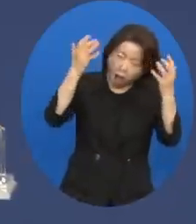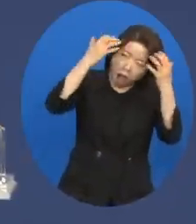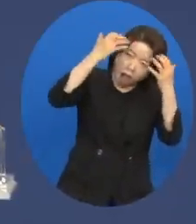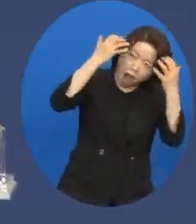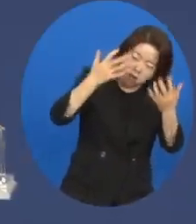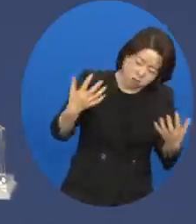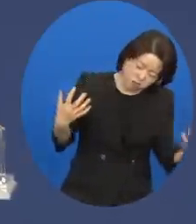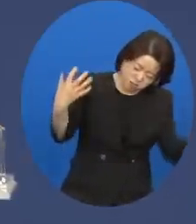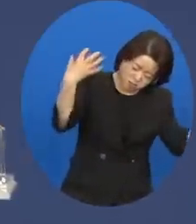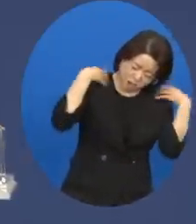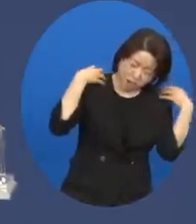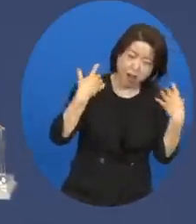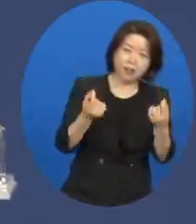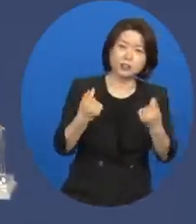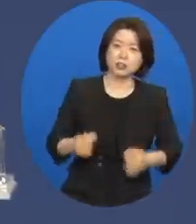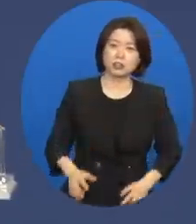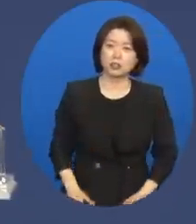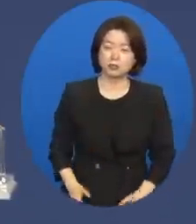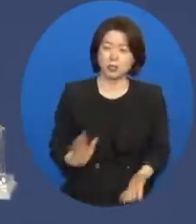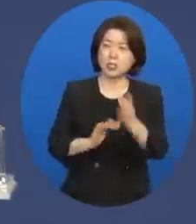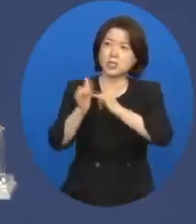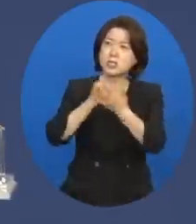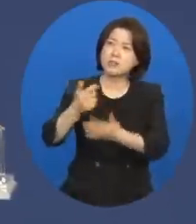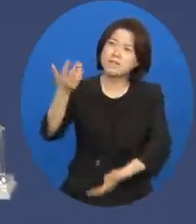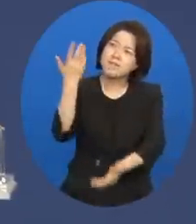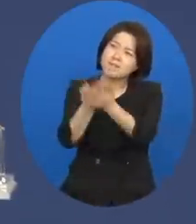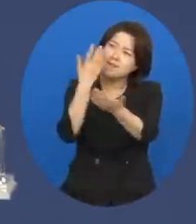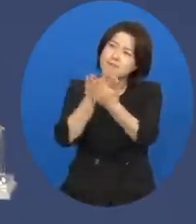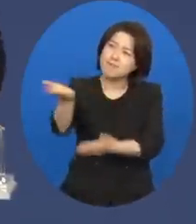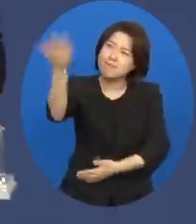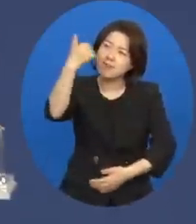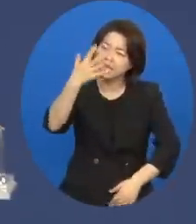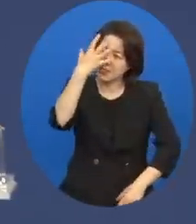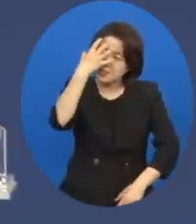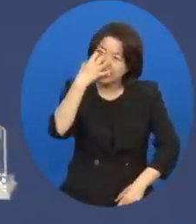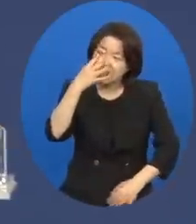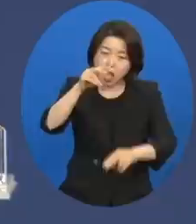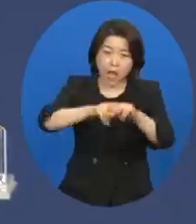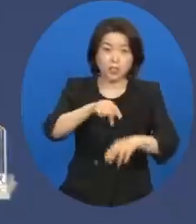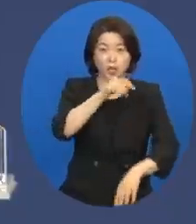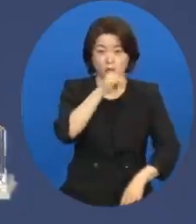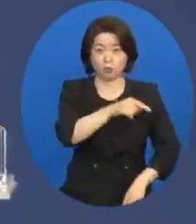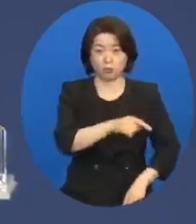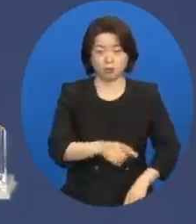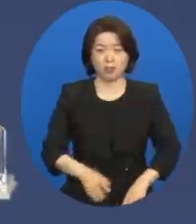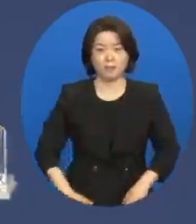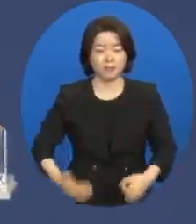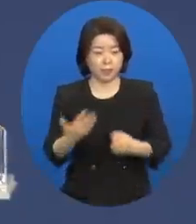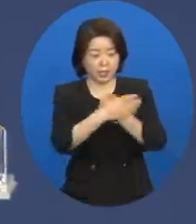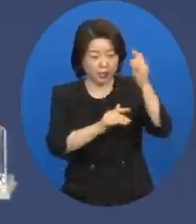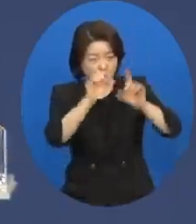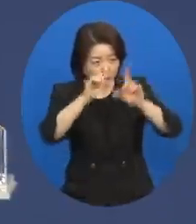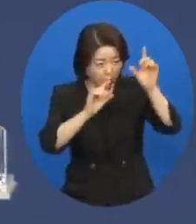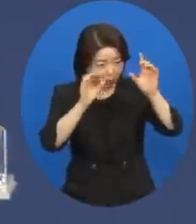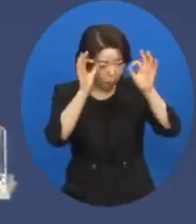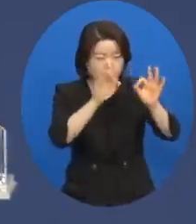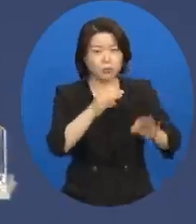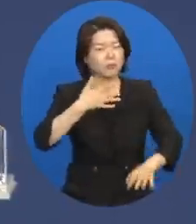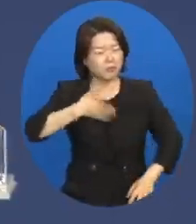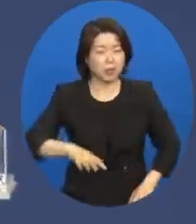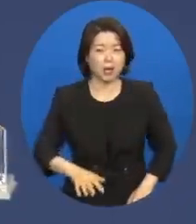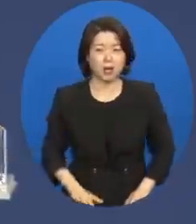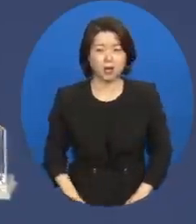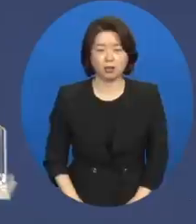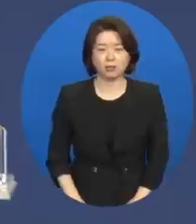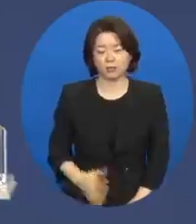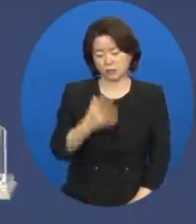짊어진 것처럼 예수님한테 막 물어내라는 식으로 막 인상 팍팍 짜고 앉아가지고 하여튼 은혜스러운 표정을 못 봤어요. 얼굴